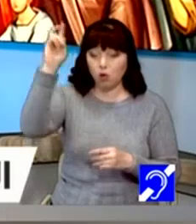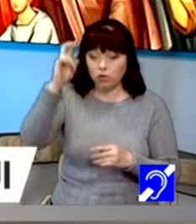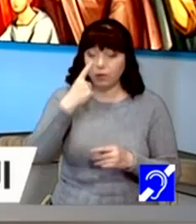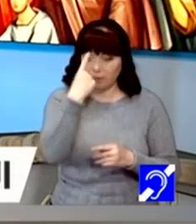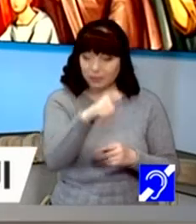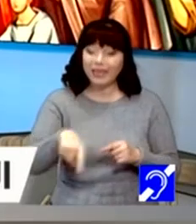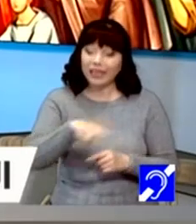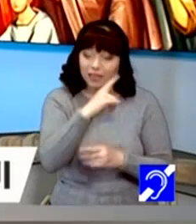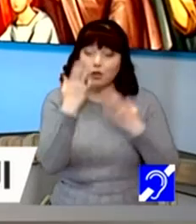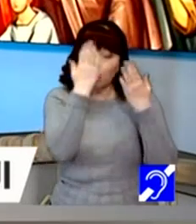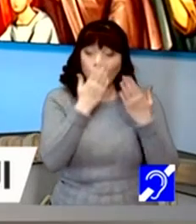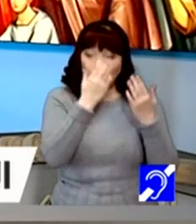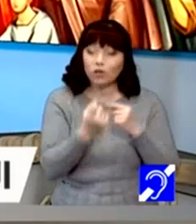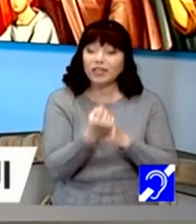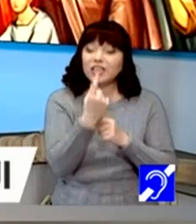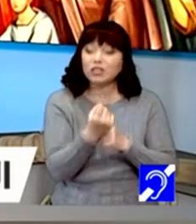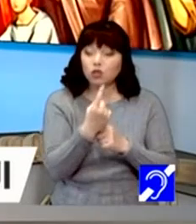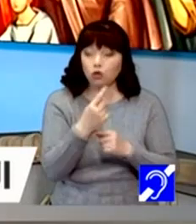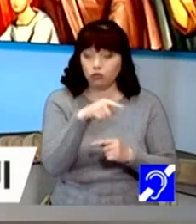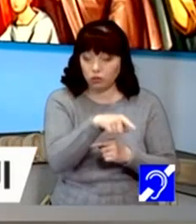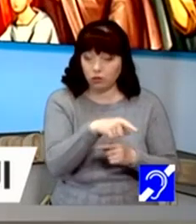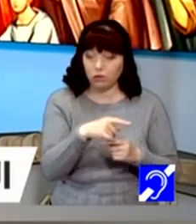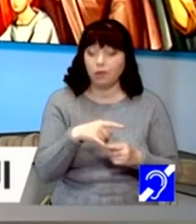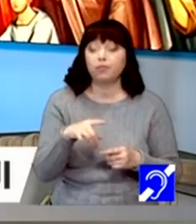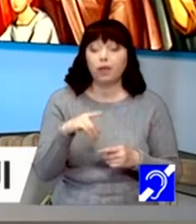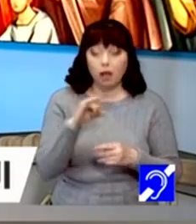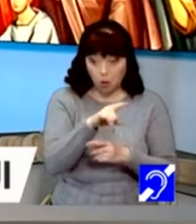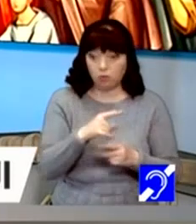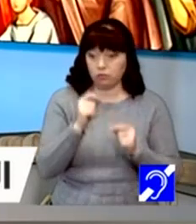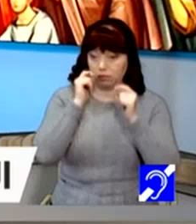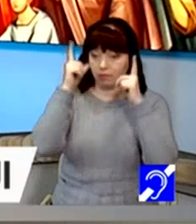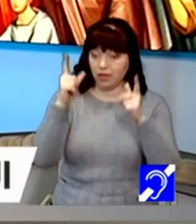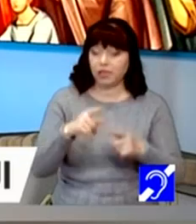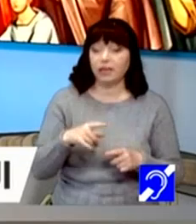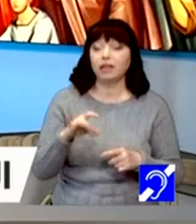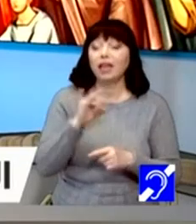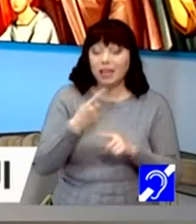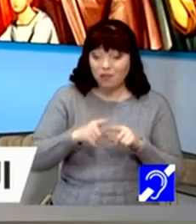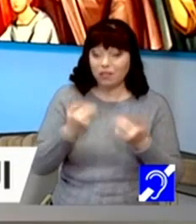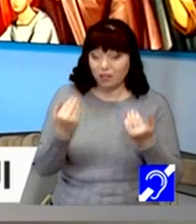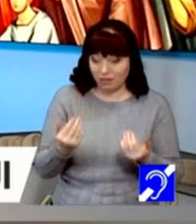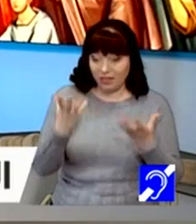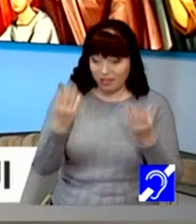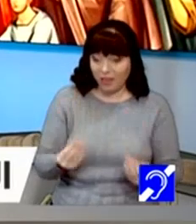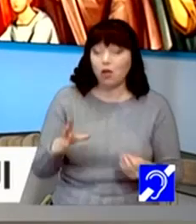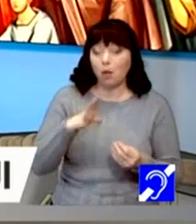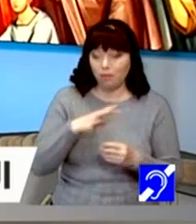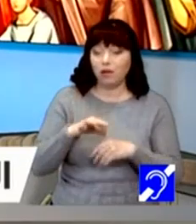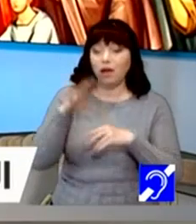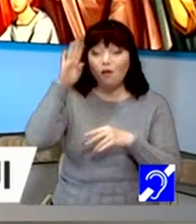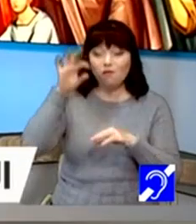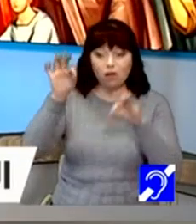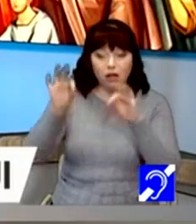între o pădure din apropierea Constantinopolului a fost slujbe în toată România și apele au fost sfințite cu bucurie și Speranță